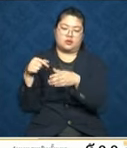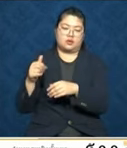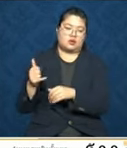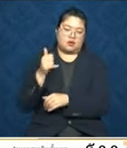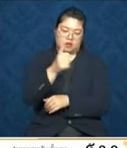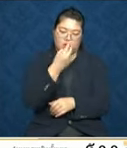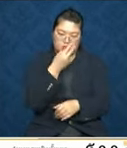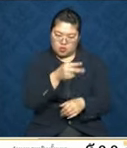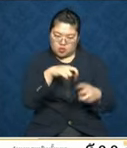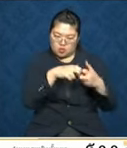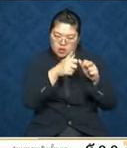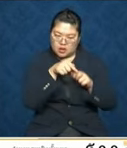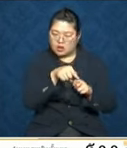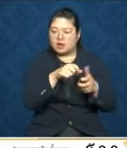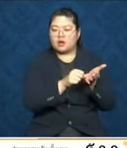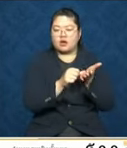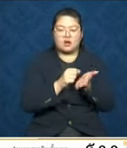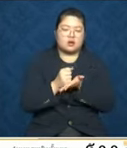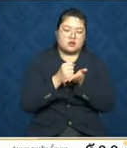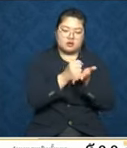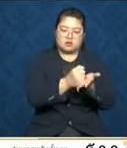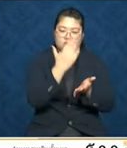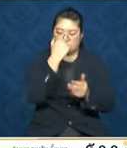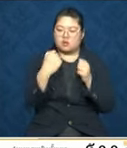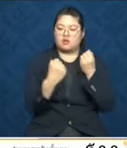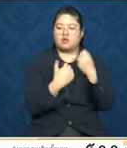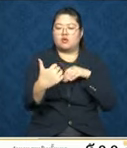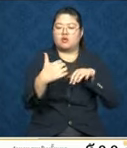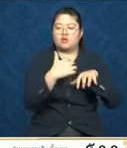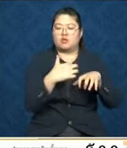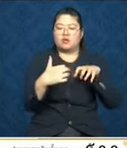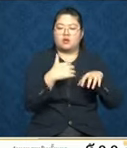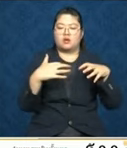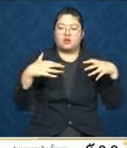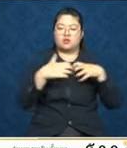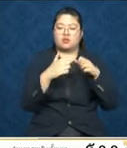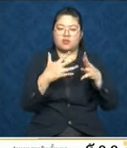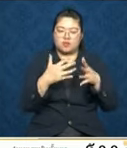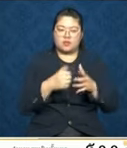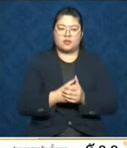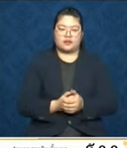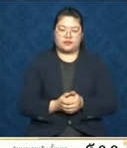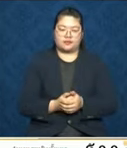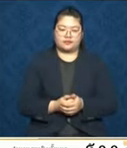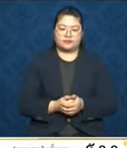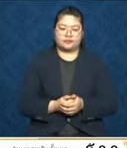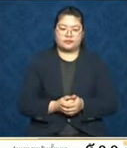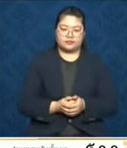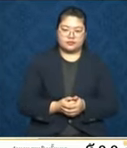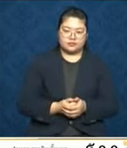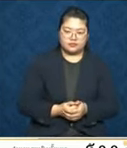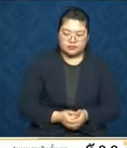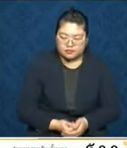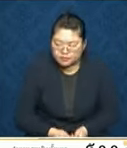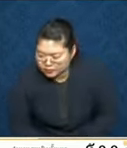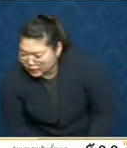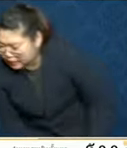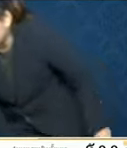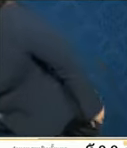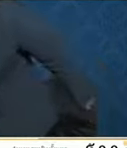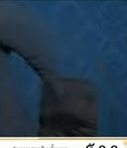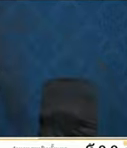ำเนินการแก้ไขให้กับพี่น้องประชาชนจะได้สัญจรอย่างสะดวกและปลอดภัยด้วยค่ะเอาสไลด์ลงได้เลยค่ะประเด็นที่2จ